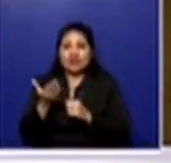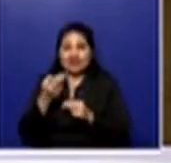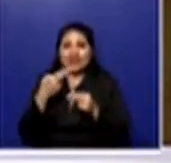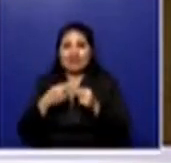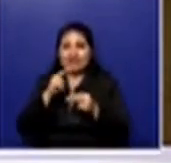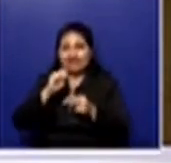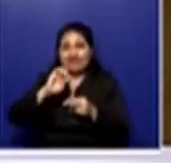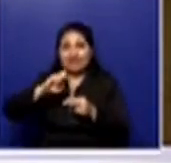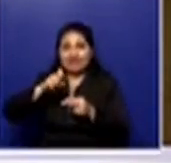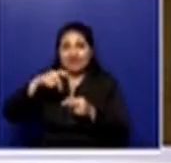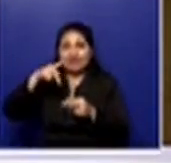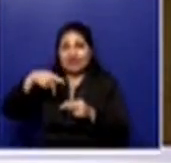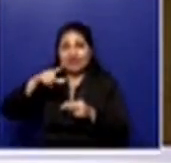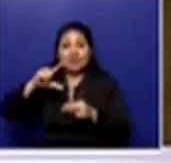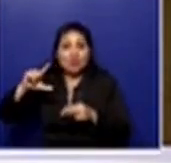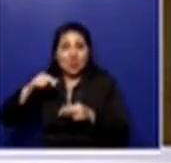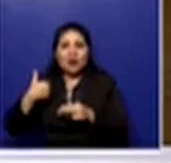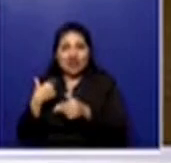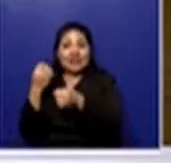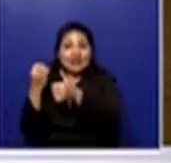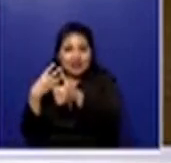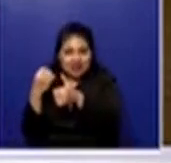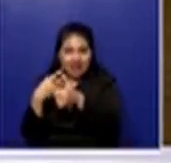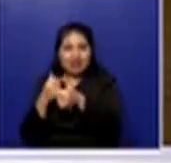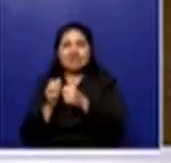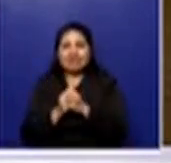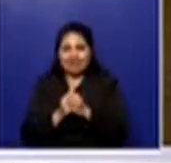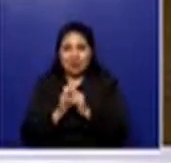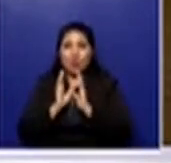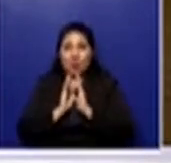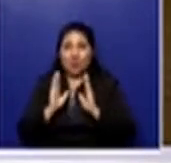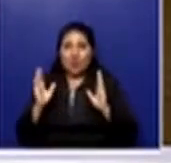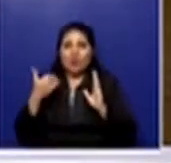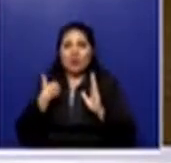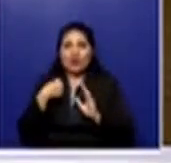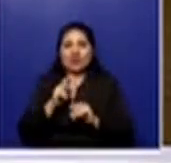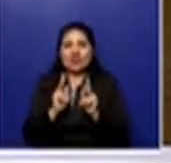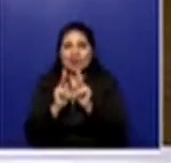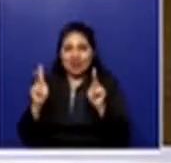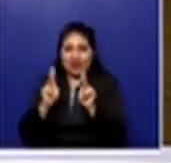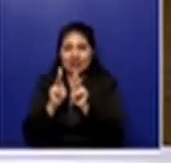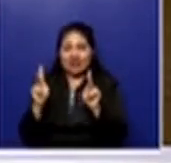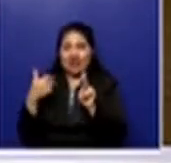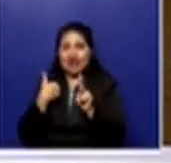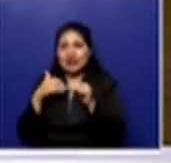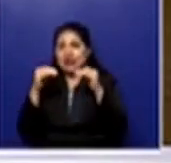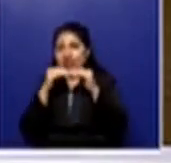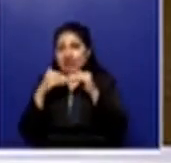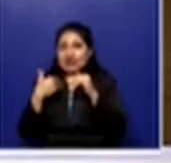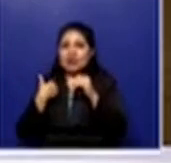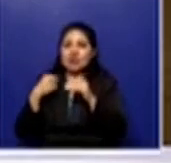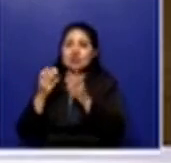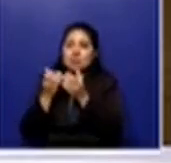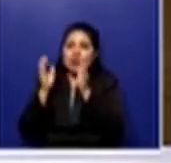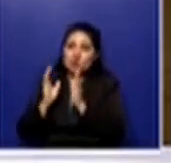ธ์นาคสมภพที่ได้ชี้แนะนะคะโดยเฉพาะขอบพระคุณท่านกรรมาธิการสิทธิมนุษยชนสิทธิเสรีภาพและ